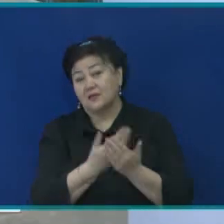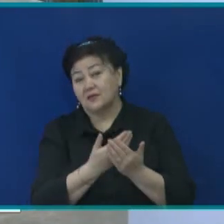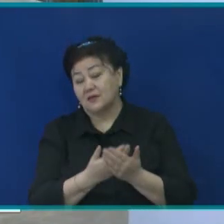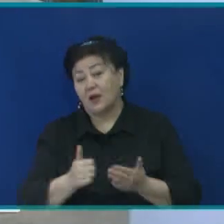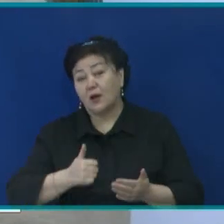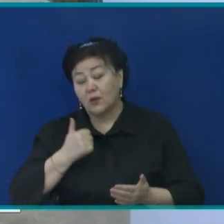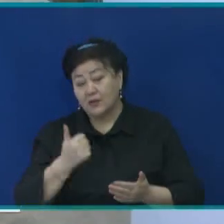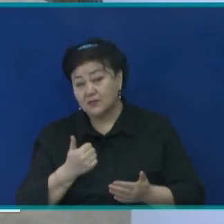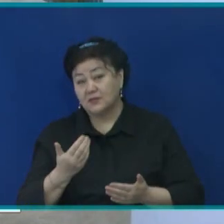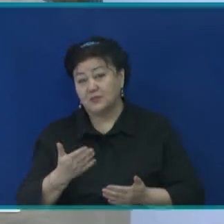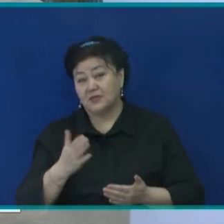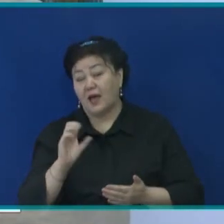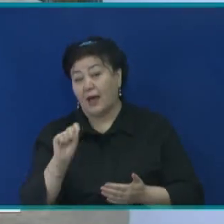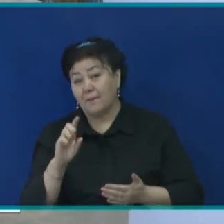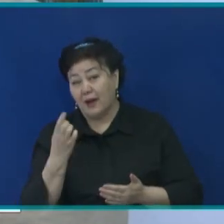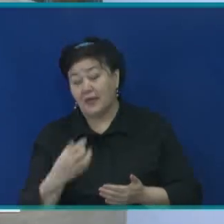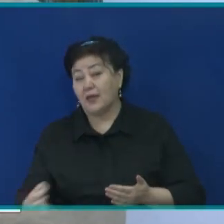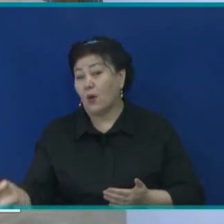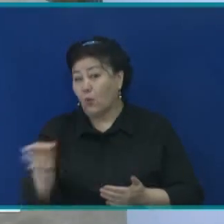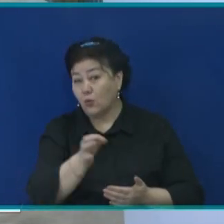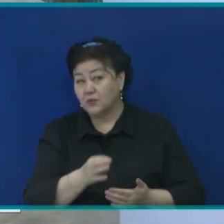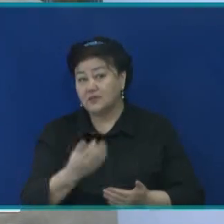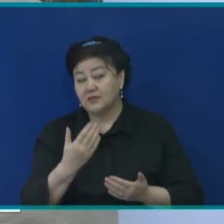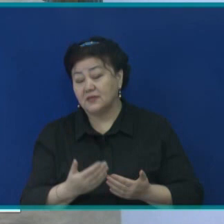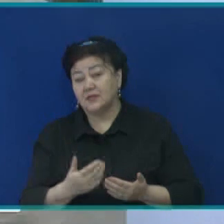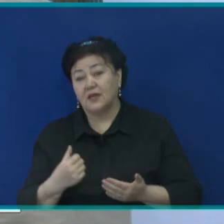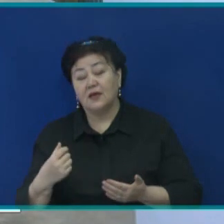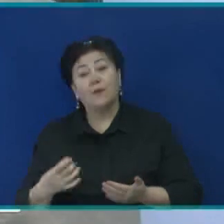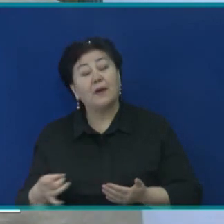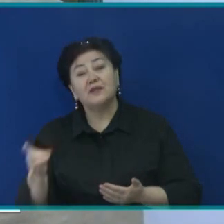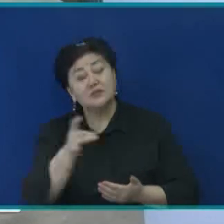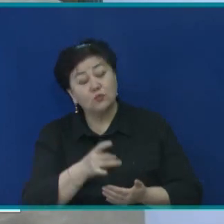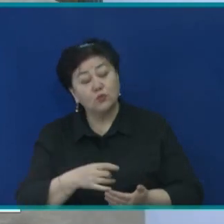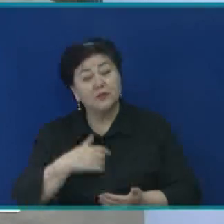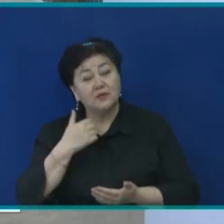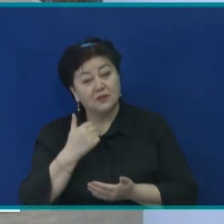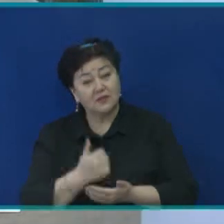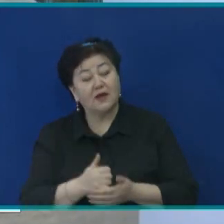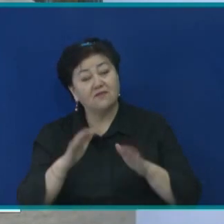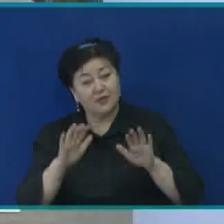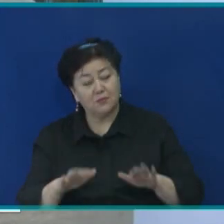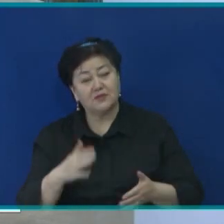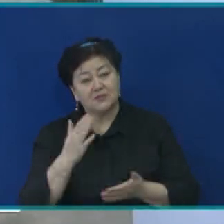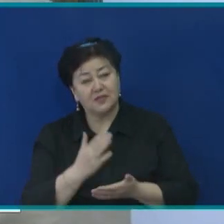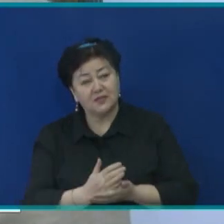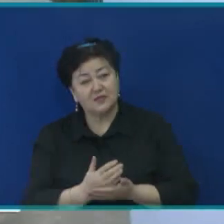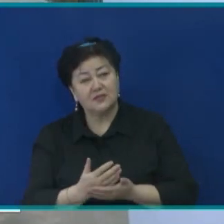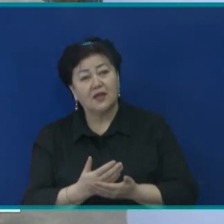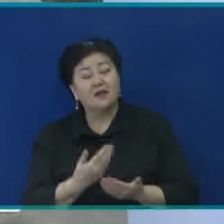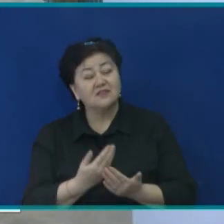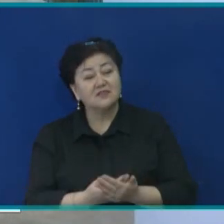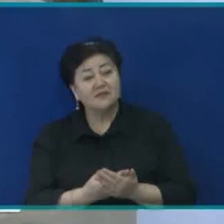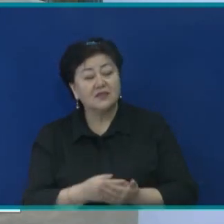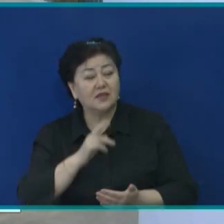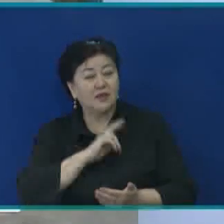жалпы біздің облыстағы беткіұстар театрлардың бірі деп айтуымызға болады. Себебі осы уақытқа дейінгі қойған репертуарлары, шығармашылығы